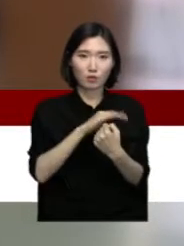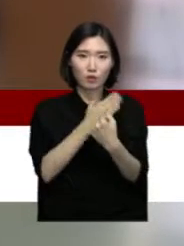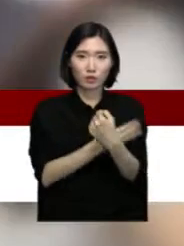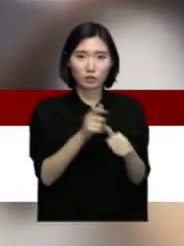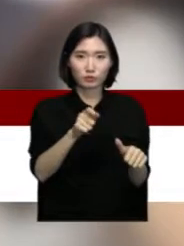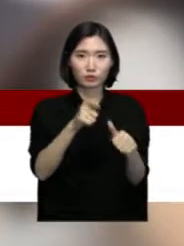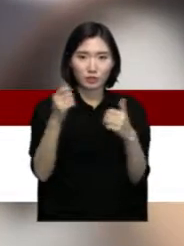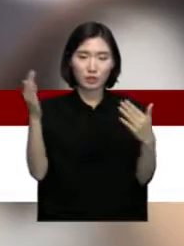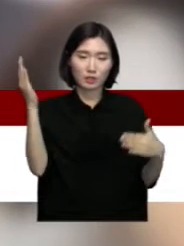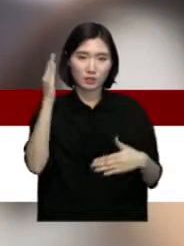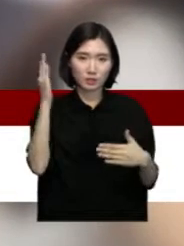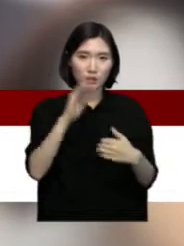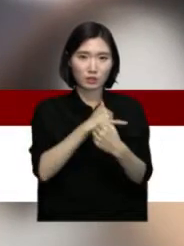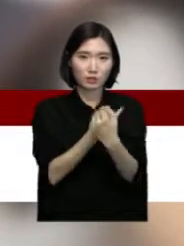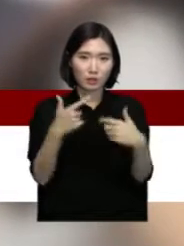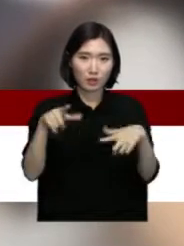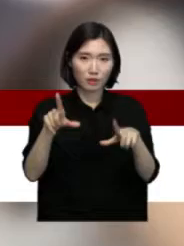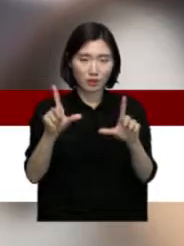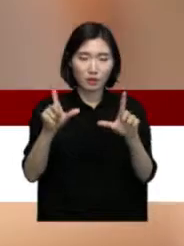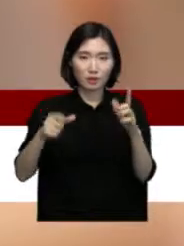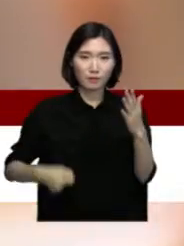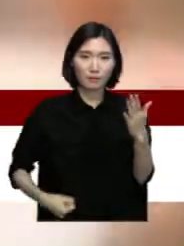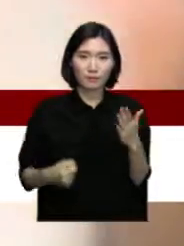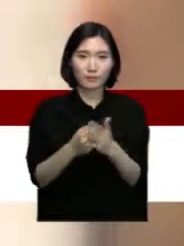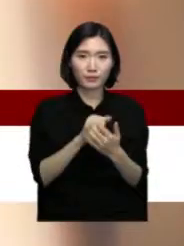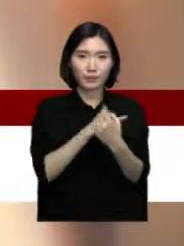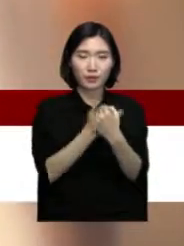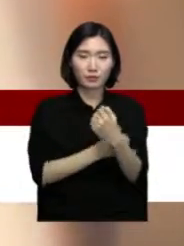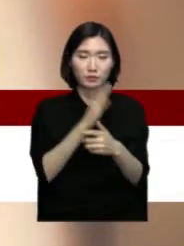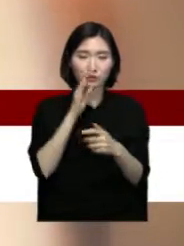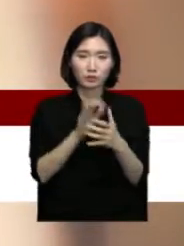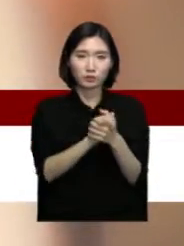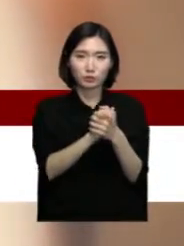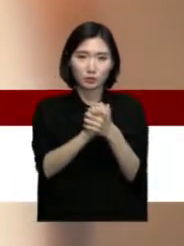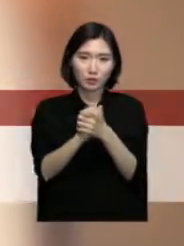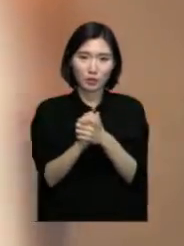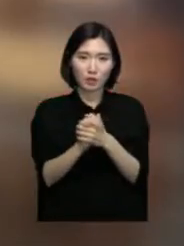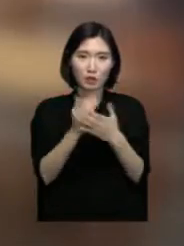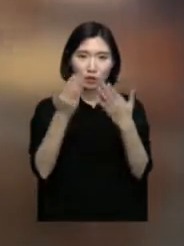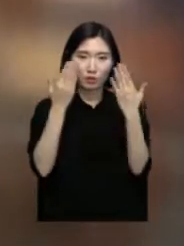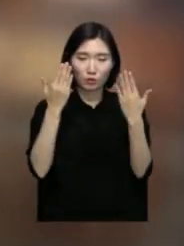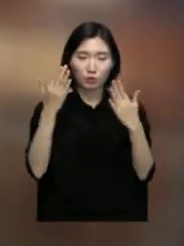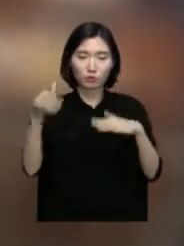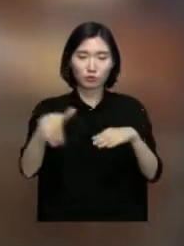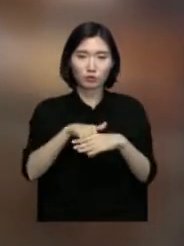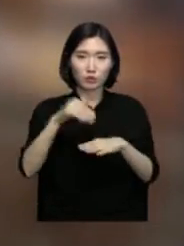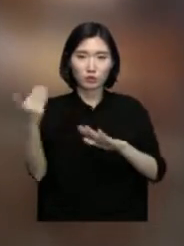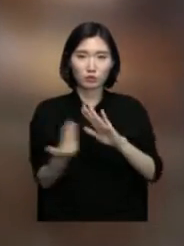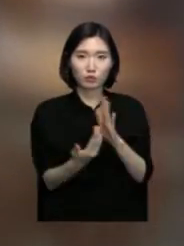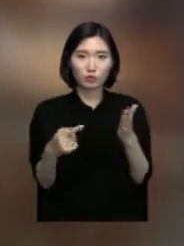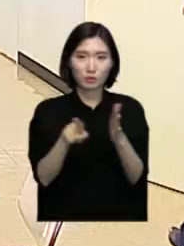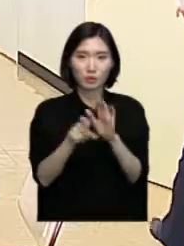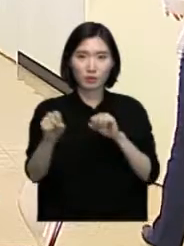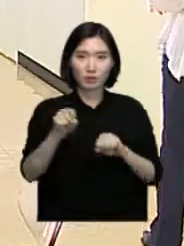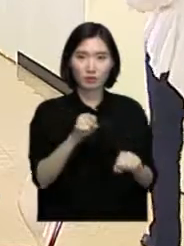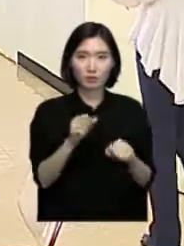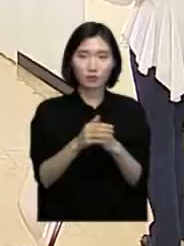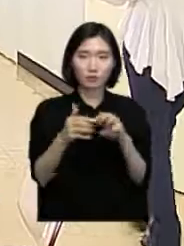학생인권권리구제, 학생인권의 날 지정 등 인권친화적 학교문화 조성을 위한 일을 해왔습니다.